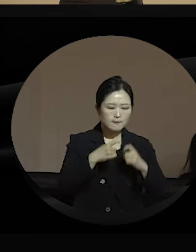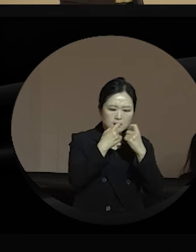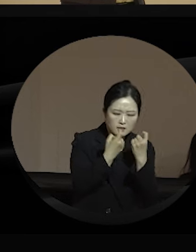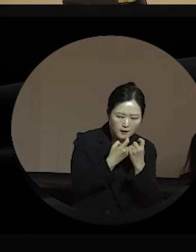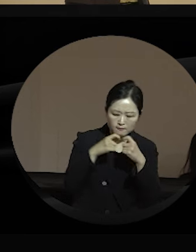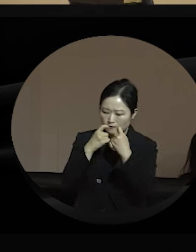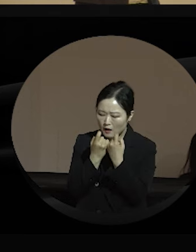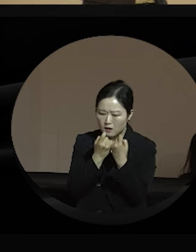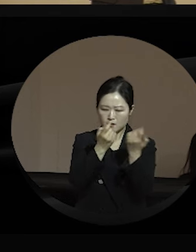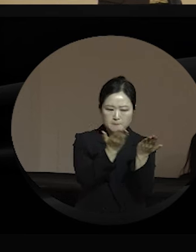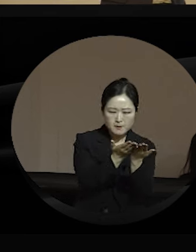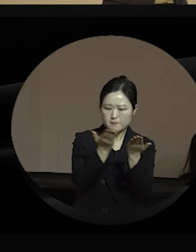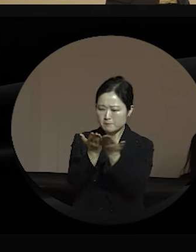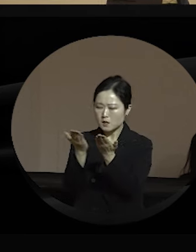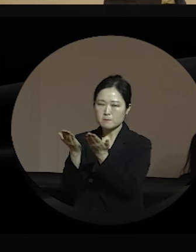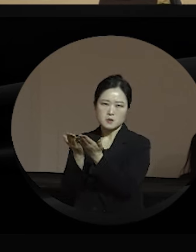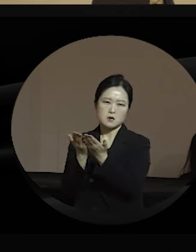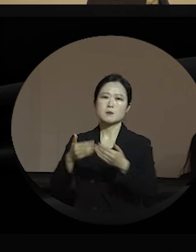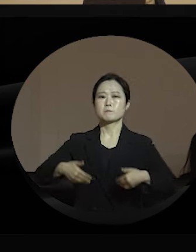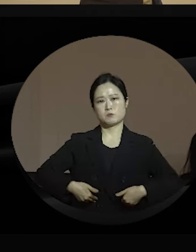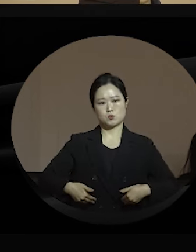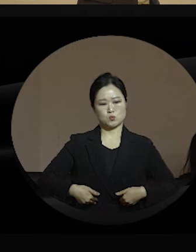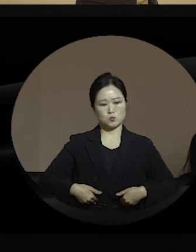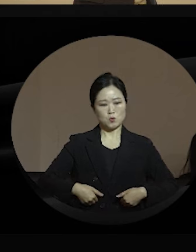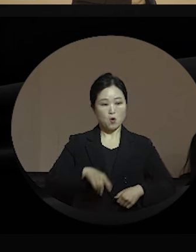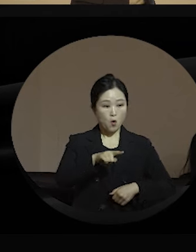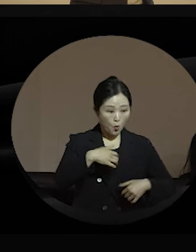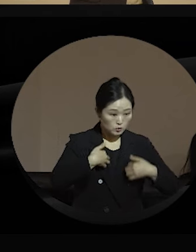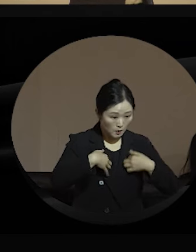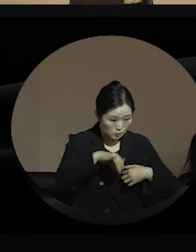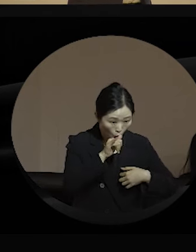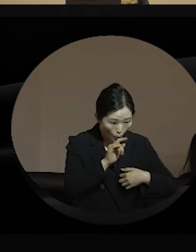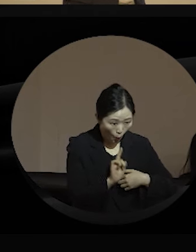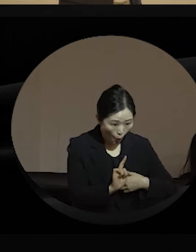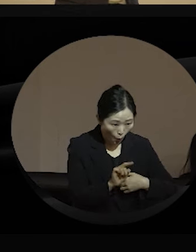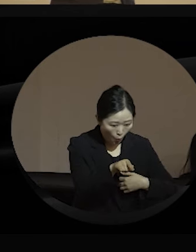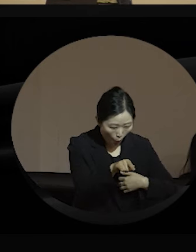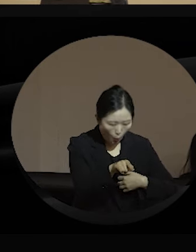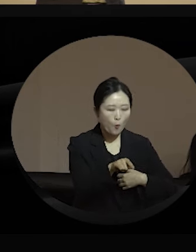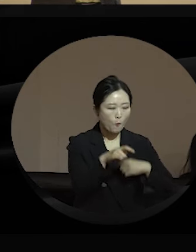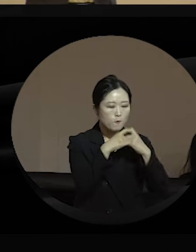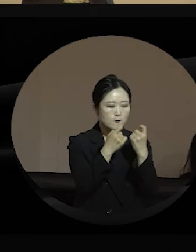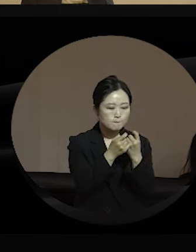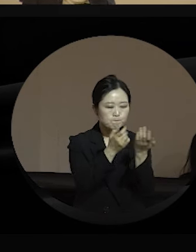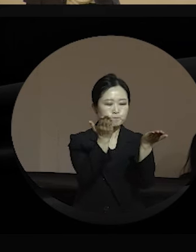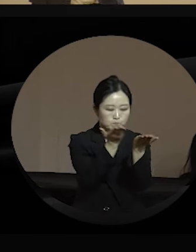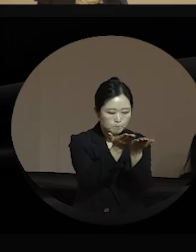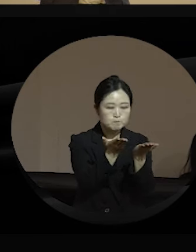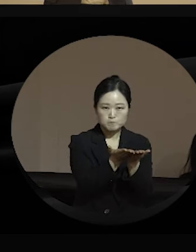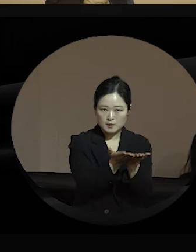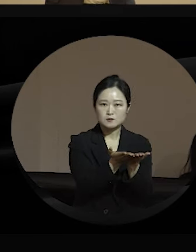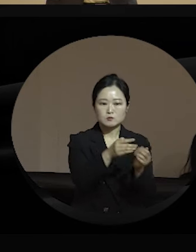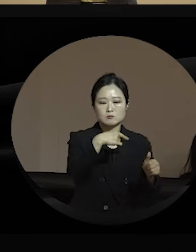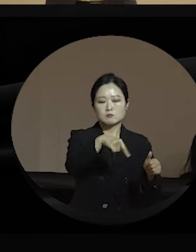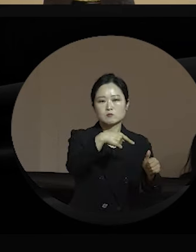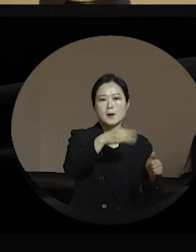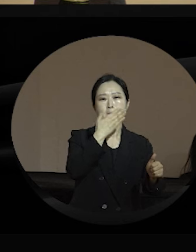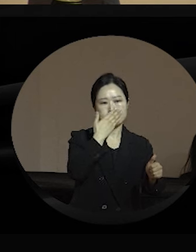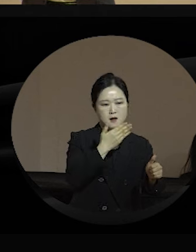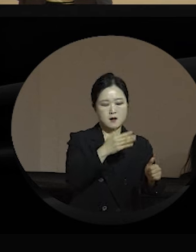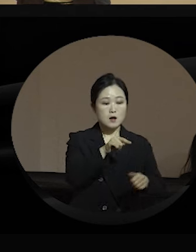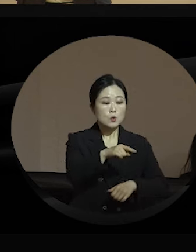학습자 개인에게 초점을 맞춰줄 수 있어요. 너가 재밌어하는 예를 들어줄게. 네가 학습하는 속도에 맞춰줄게. 너가 알고